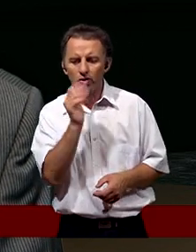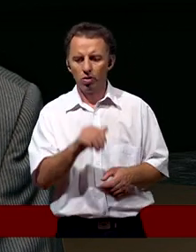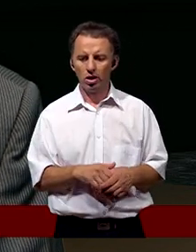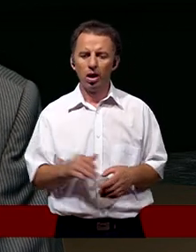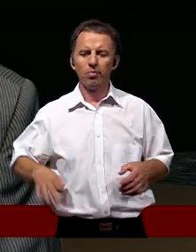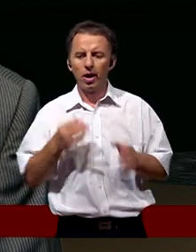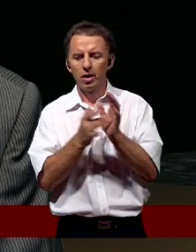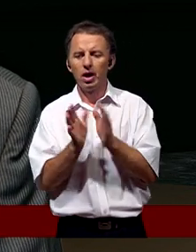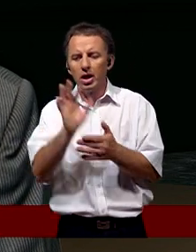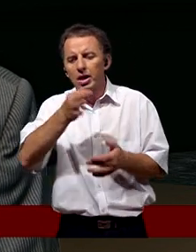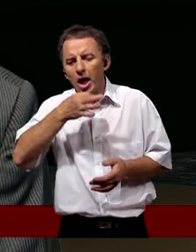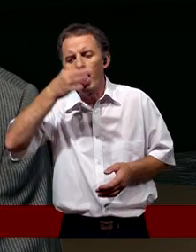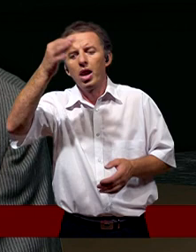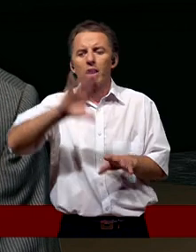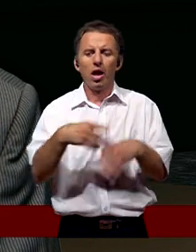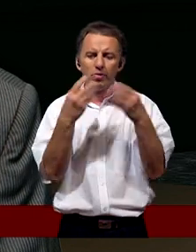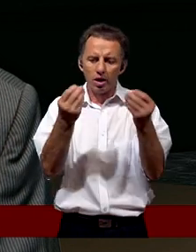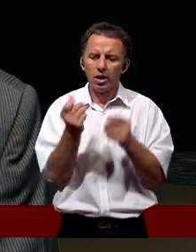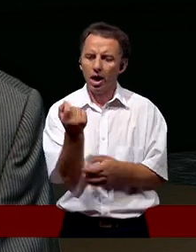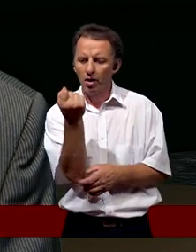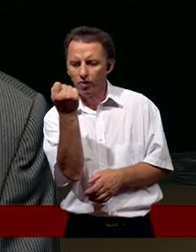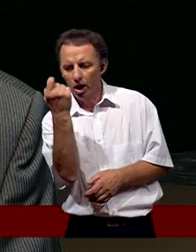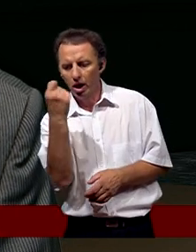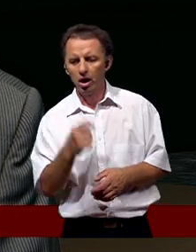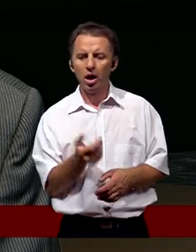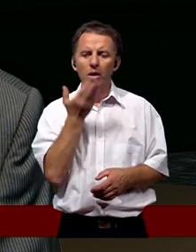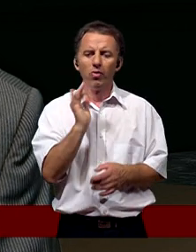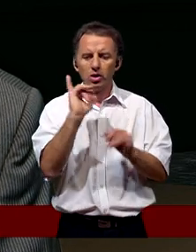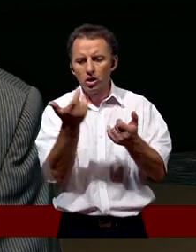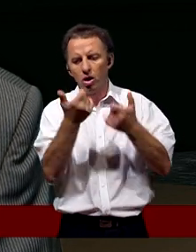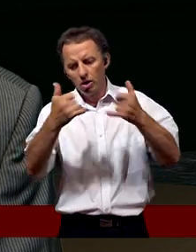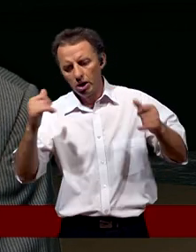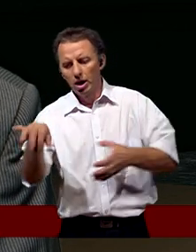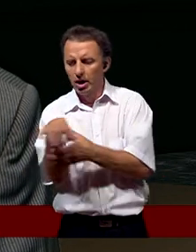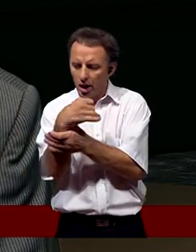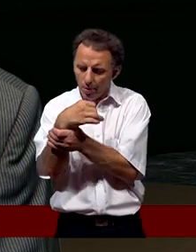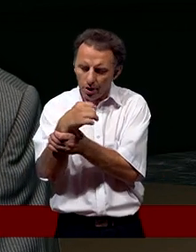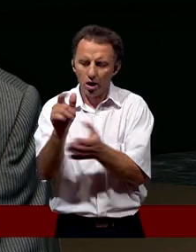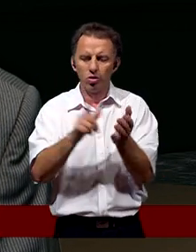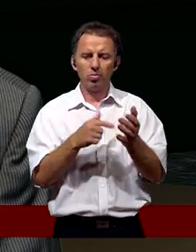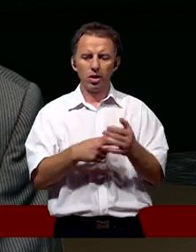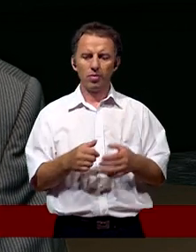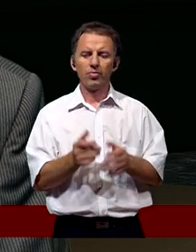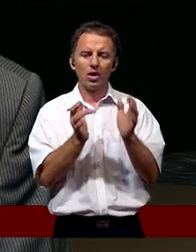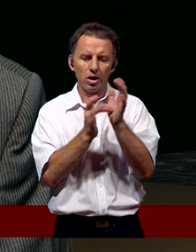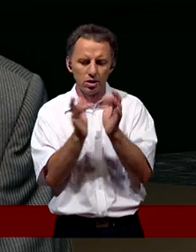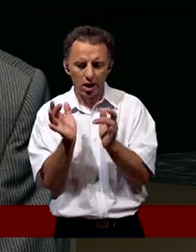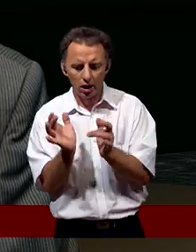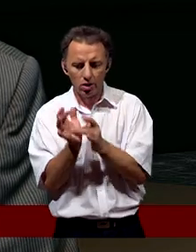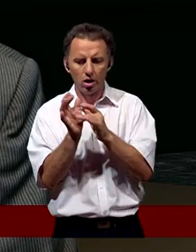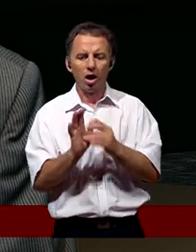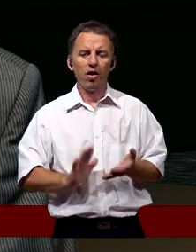mówił: Panie, jesteś najlepszy i najwspanialszy, a za chwilę mówi co innego, zapierając się go. Pan